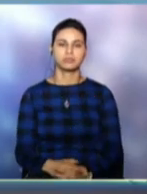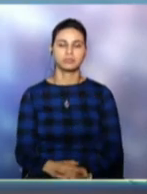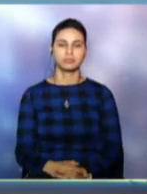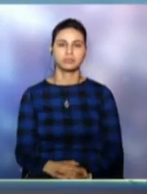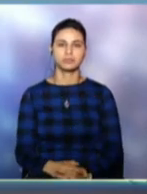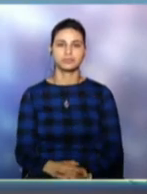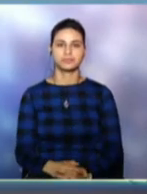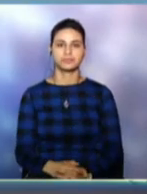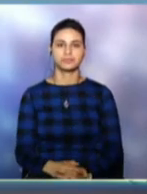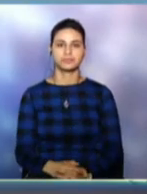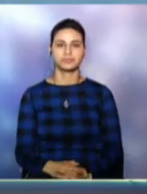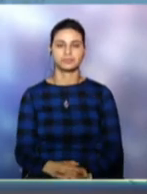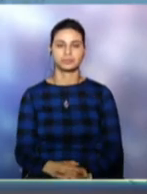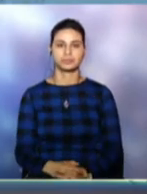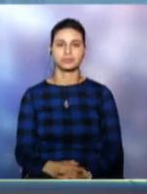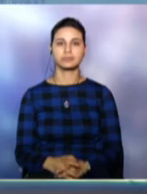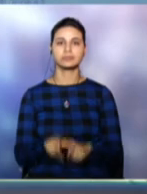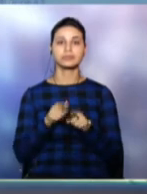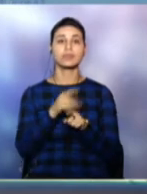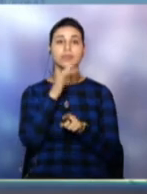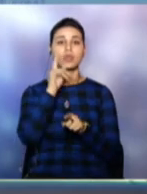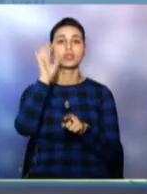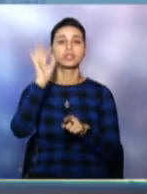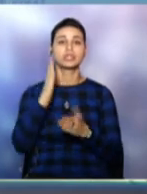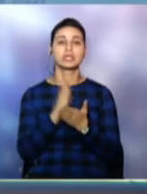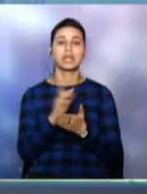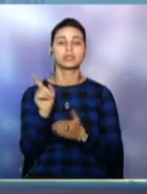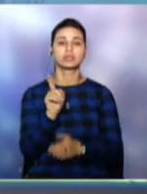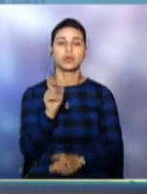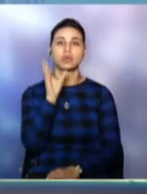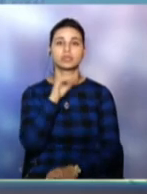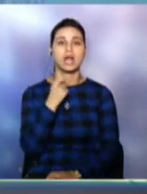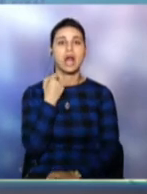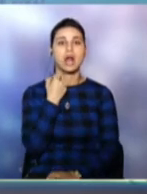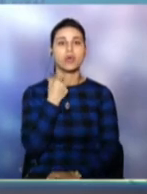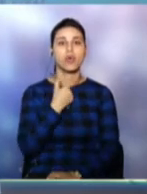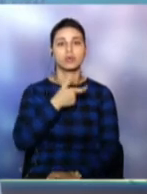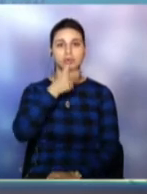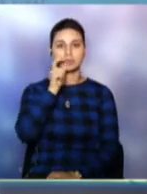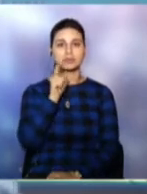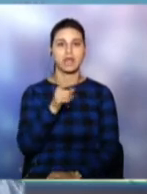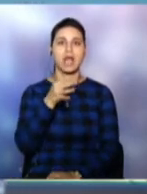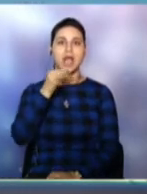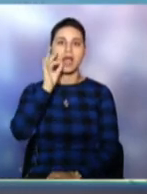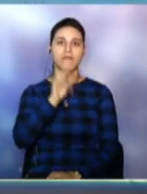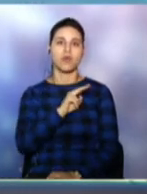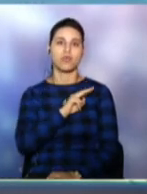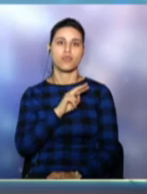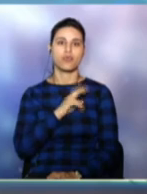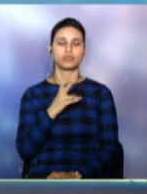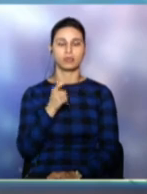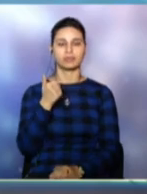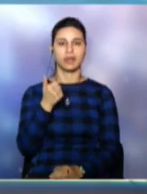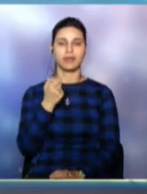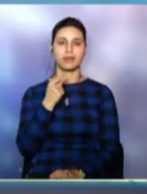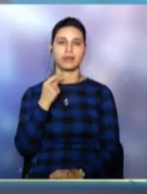გამეორდეს, არა? და აი ამ შემთხვევაში ხშირად არის ხოლმე, რომ ალკოჰოლიზაციის ფონზე იწყებენ ყავის დალებას იმისთვის, რომ გამოფხიზლდნენ